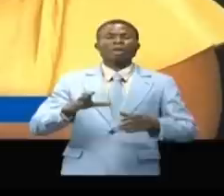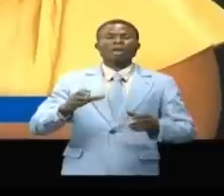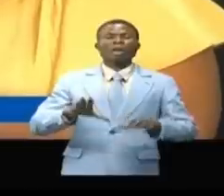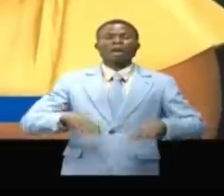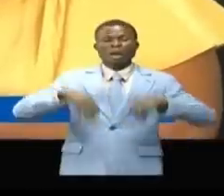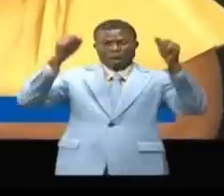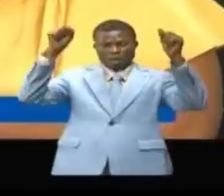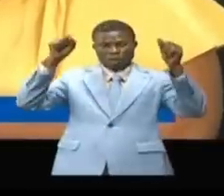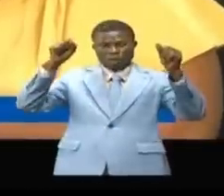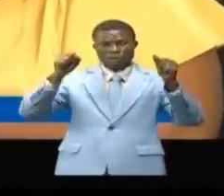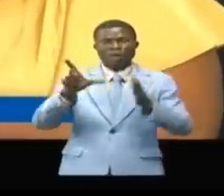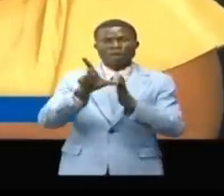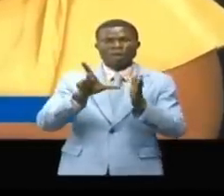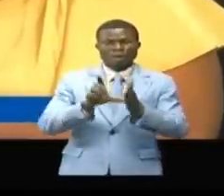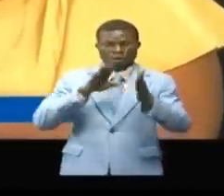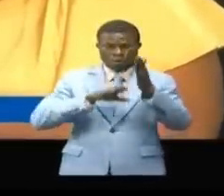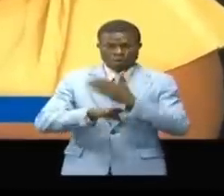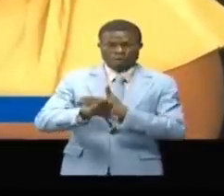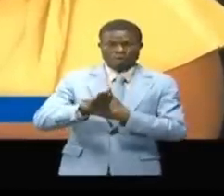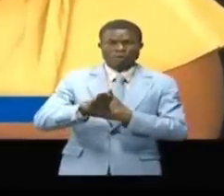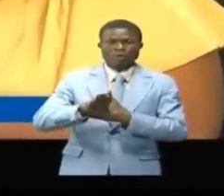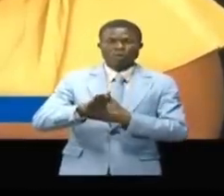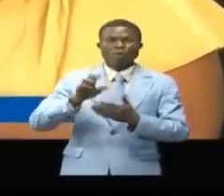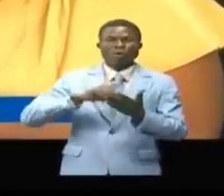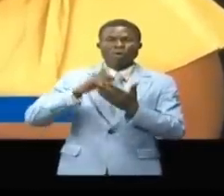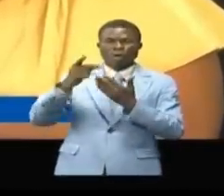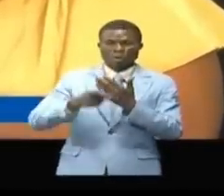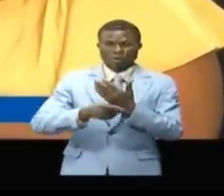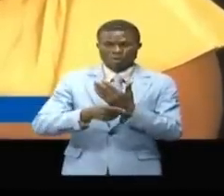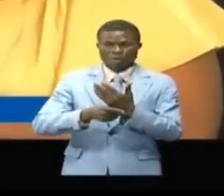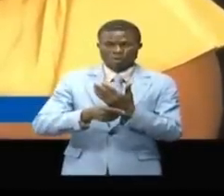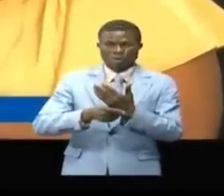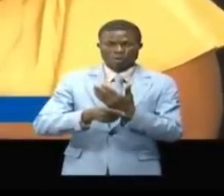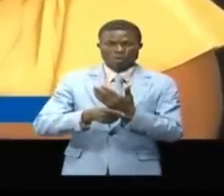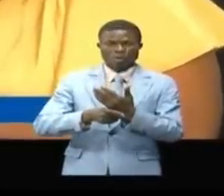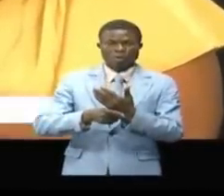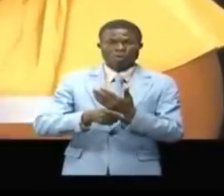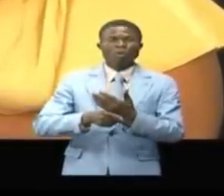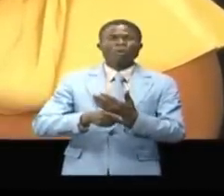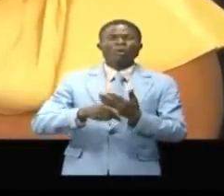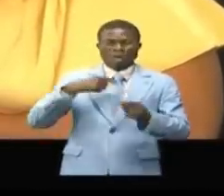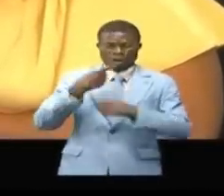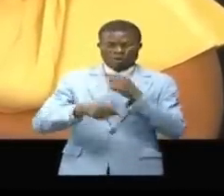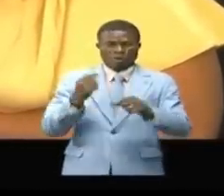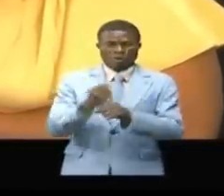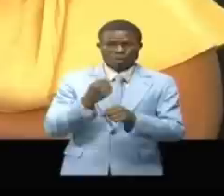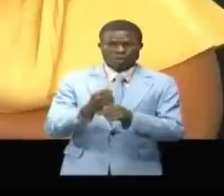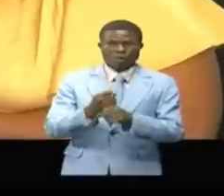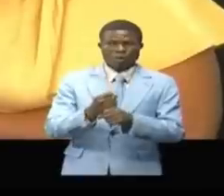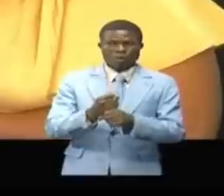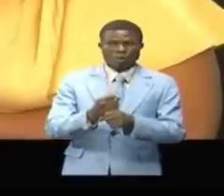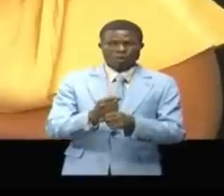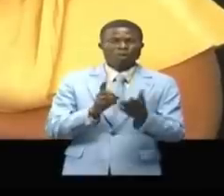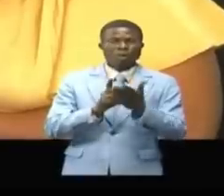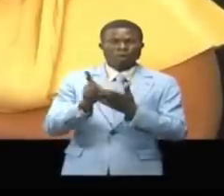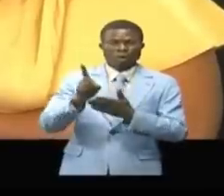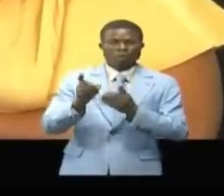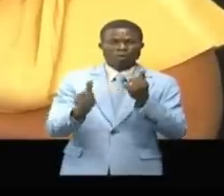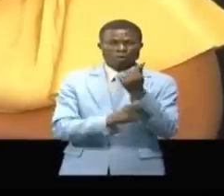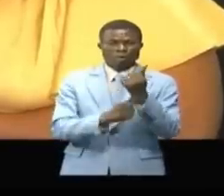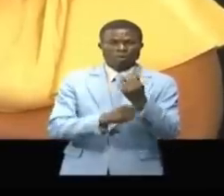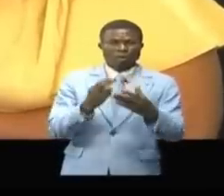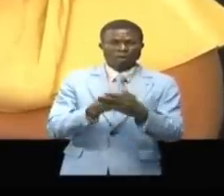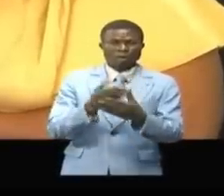qui entre, comme on l'a dit ici le matin, qui entre en œuvre le 1er décembre de cette